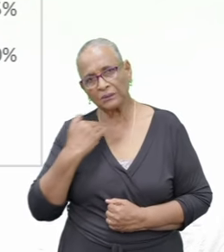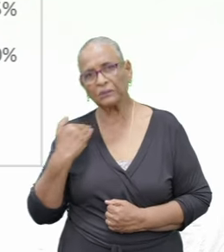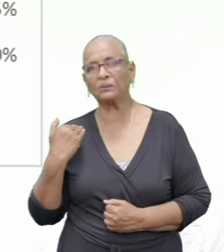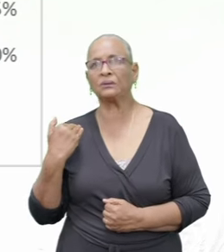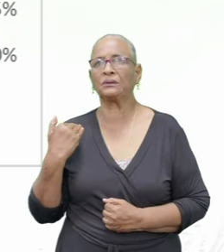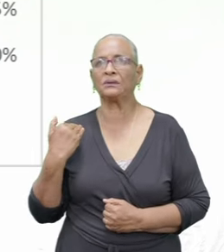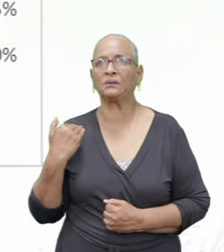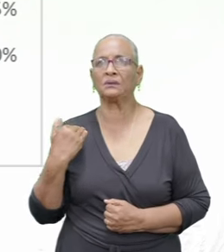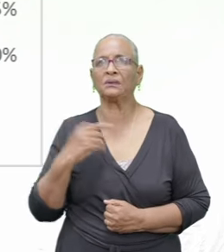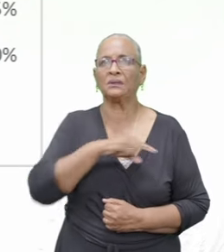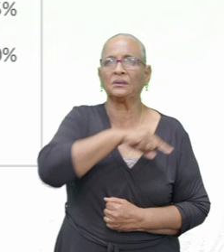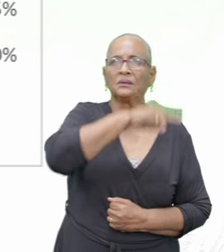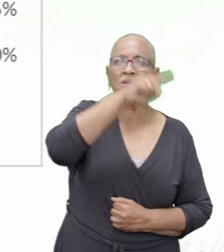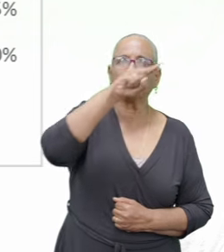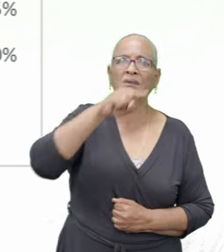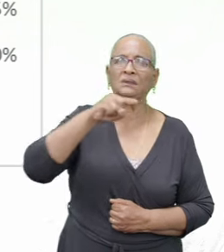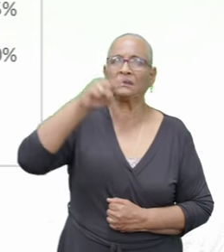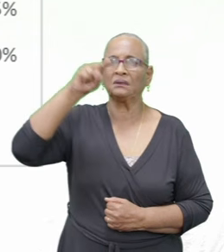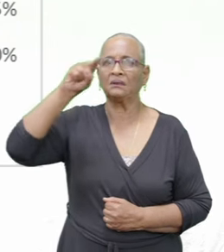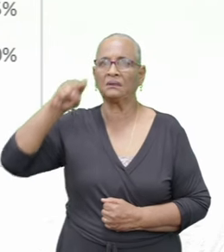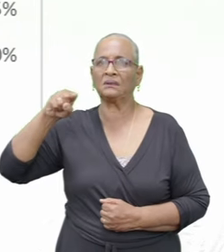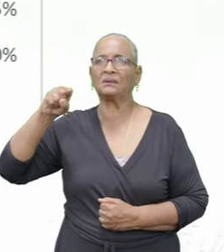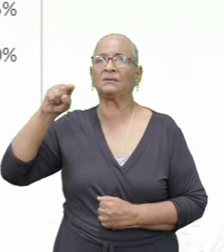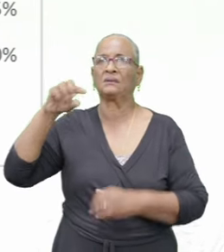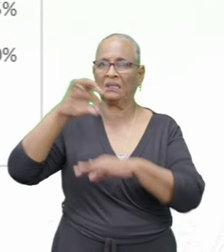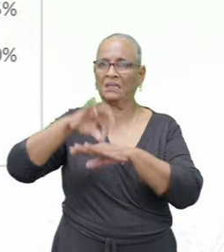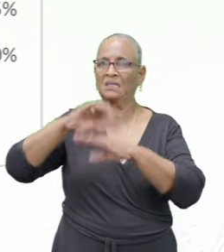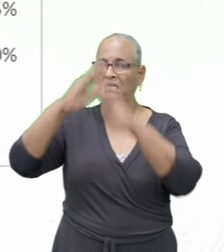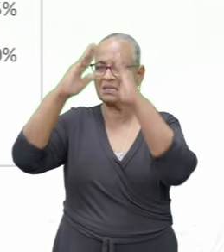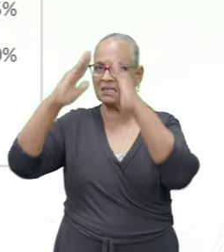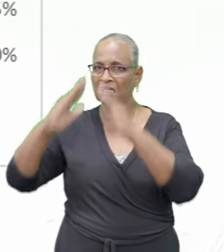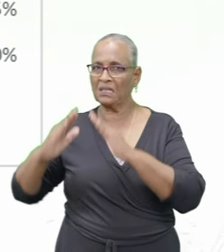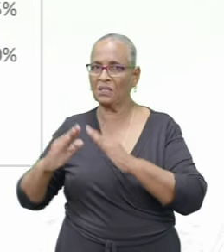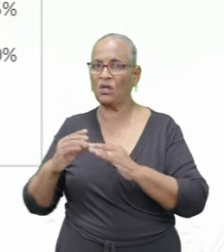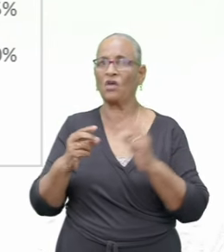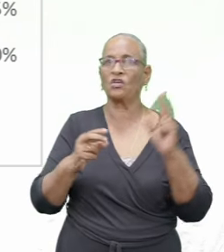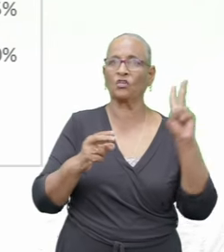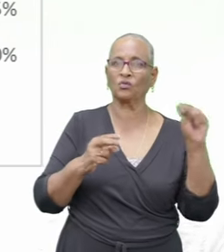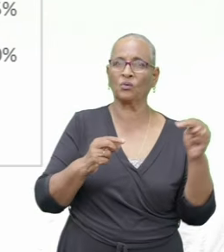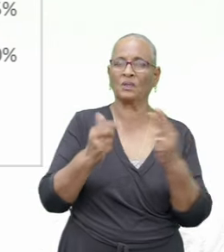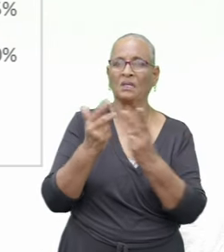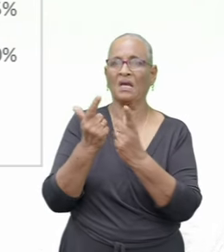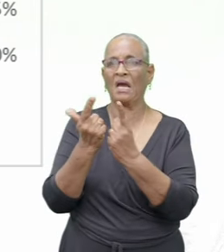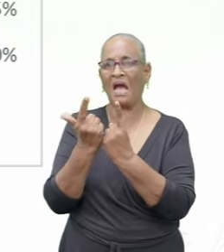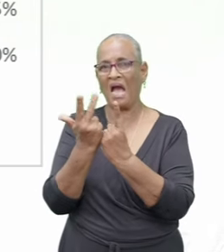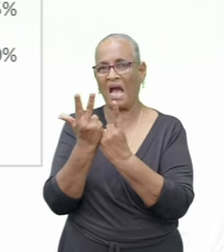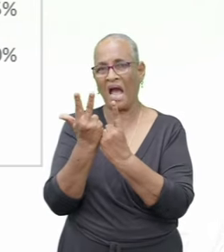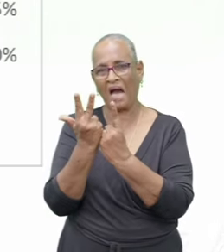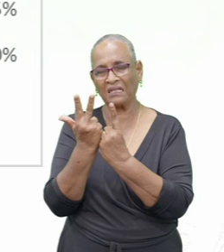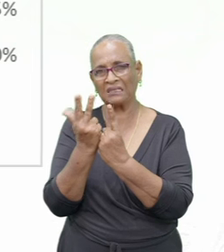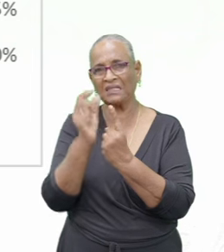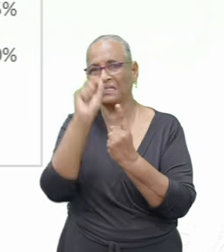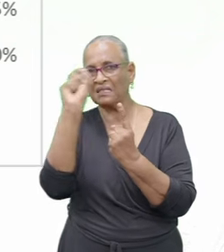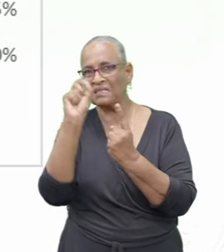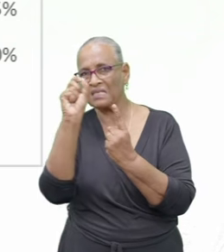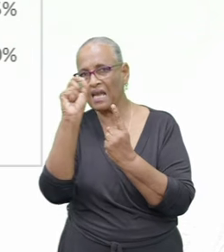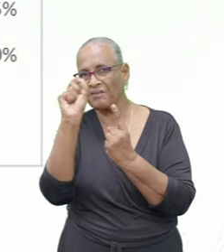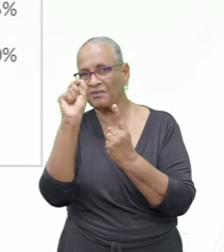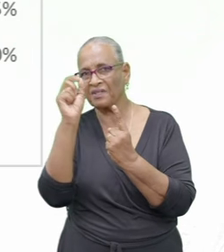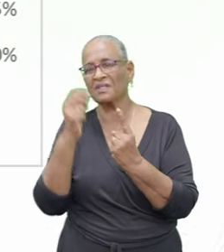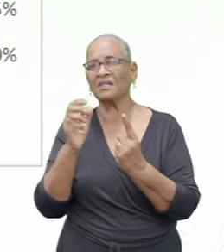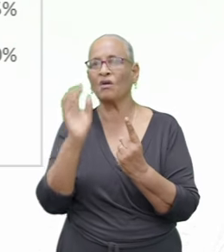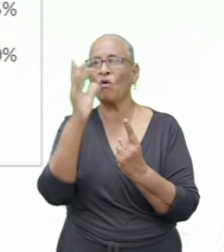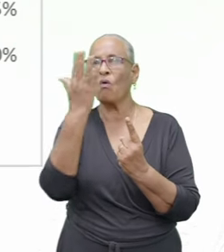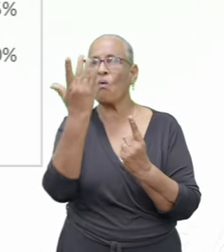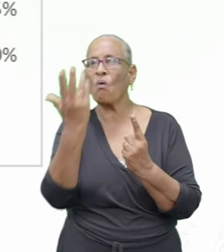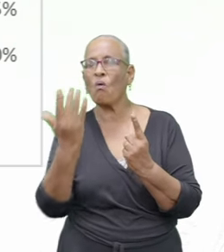gewoon statistieken van het ziekenhuis. We hebben getracht vanaf 2018 de cijfers bij elkaar te brengen. En u ziet dat er een